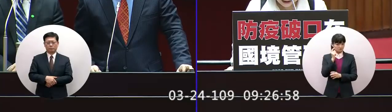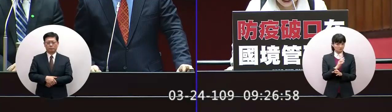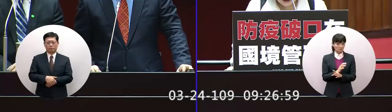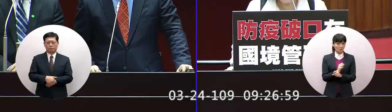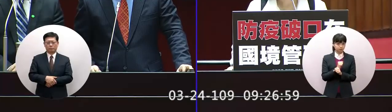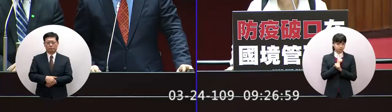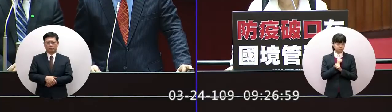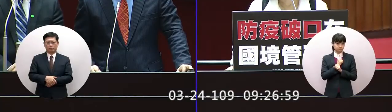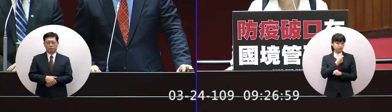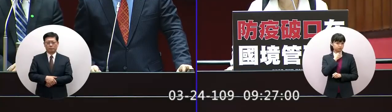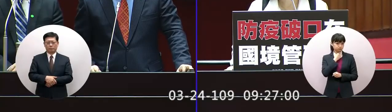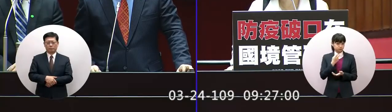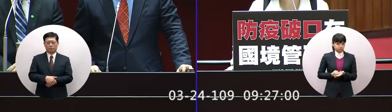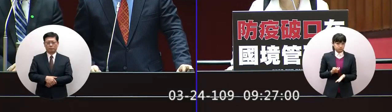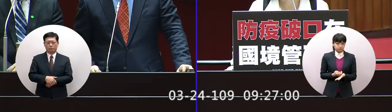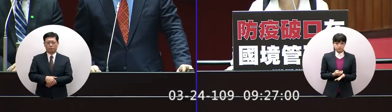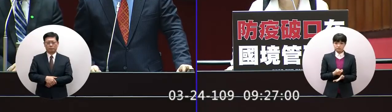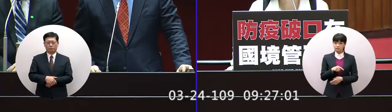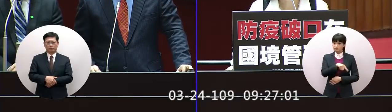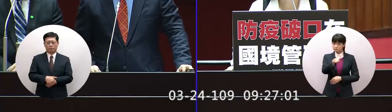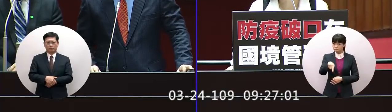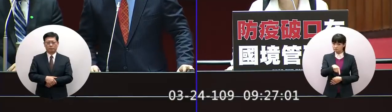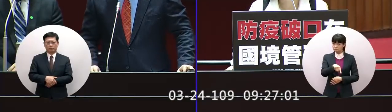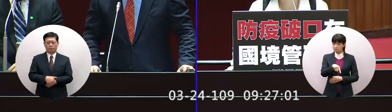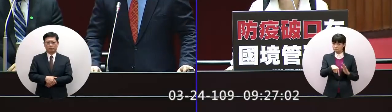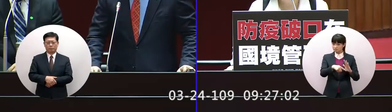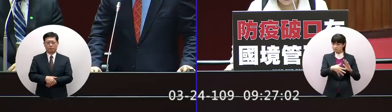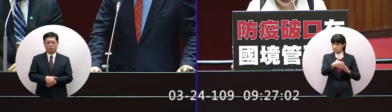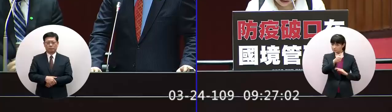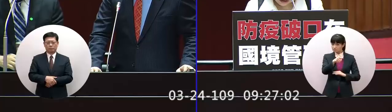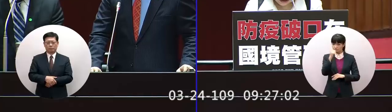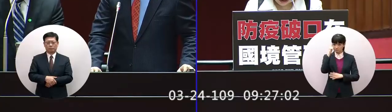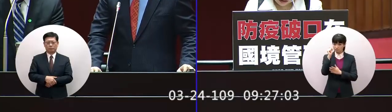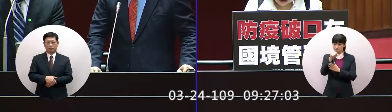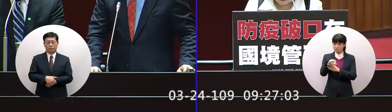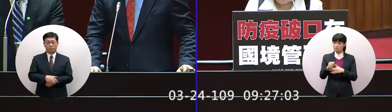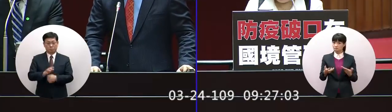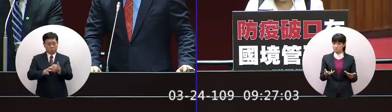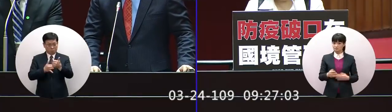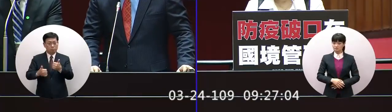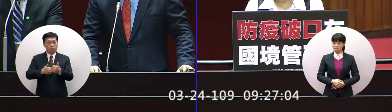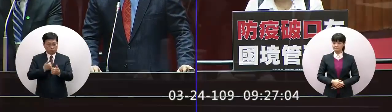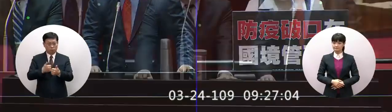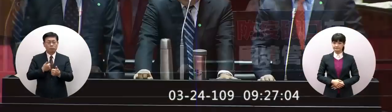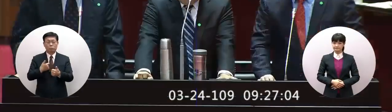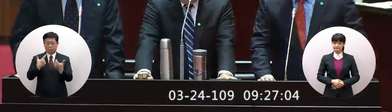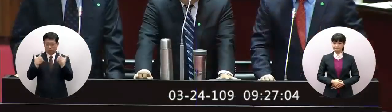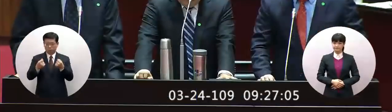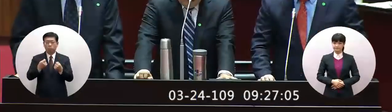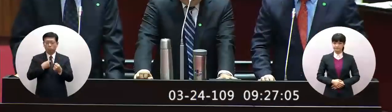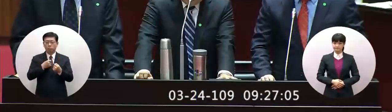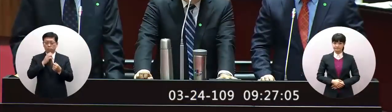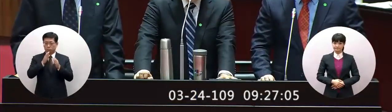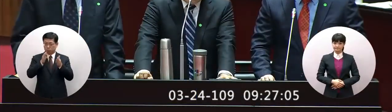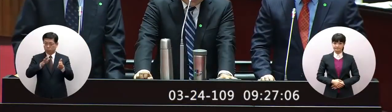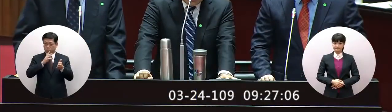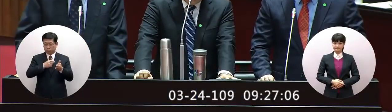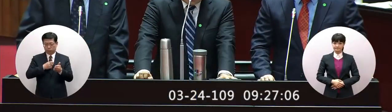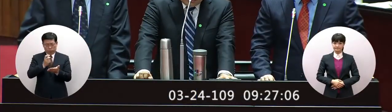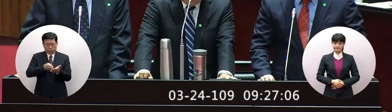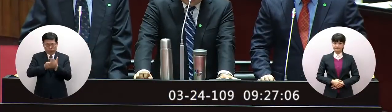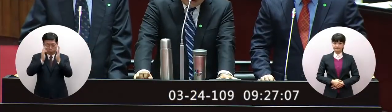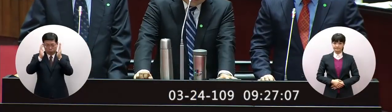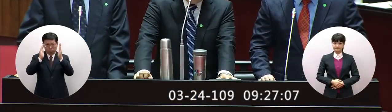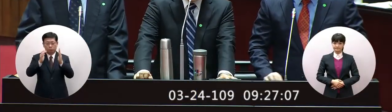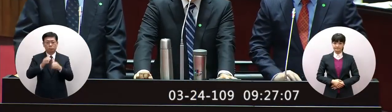护上的这个神经了。不知道院长您同不同意我这样的见解？ 哎，委员，确实我们应该要绷紧神